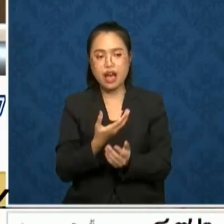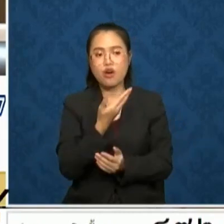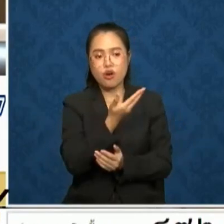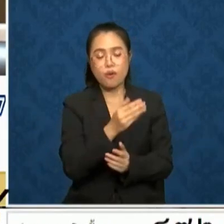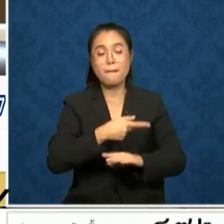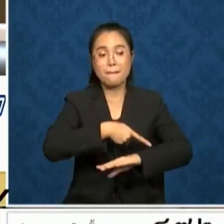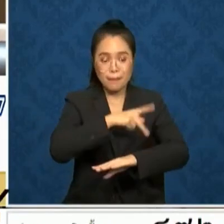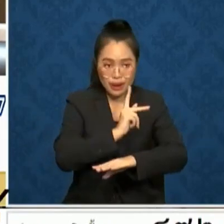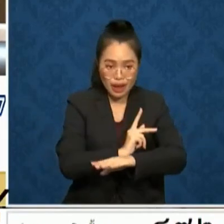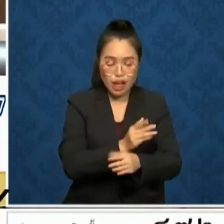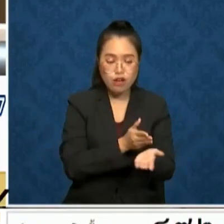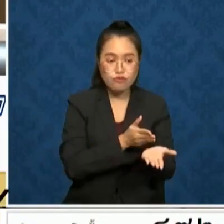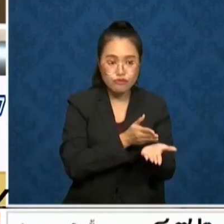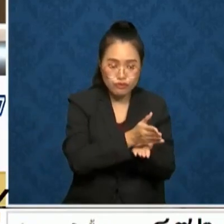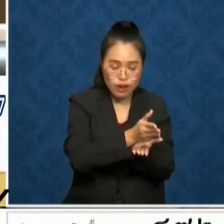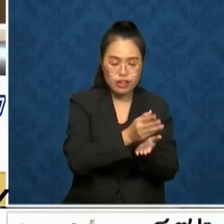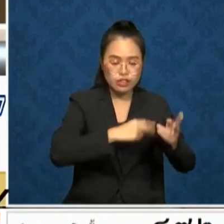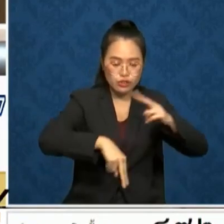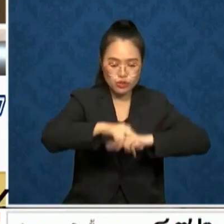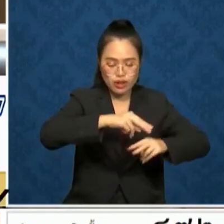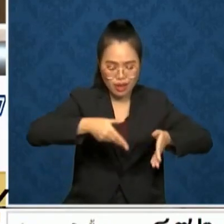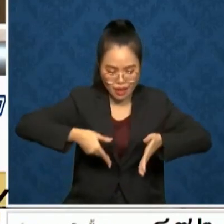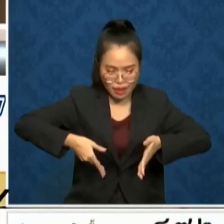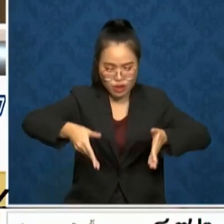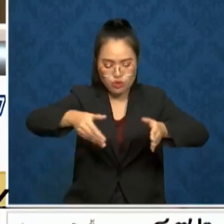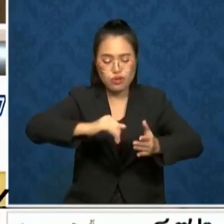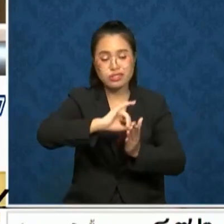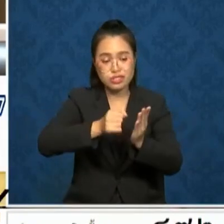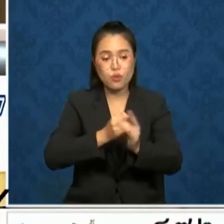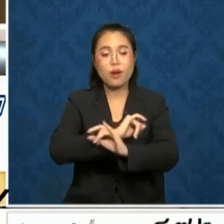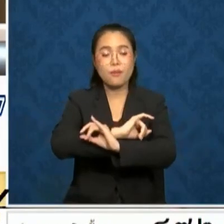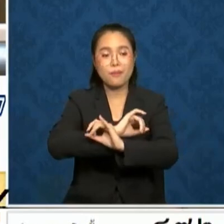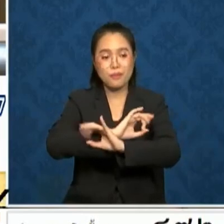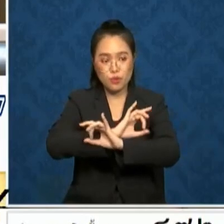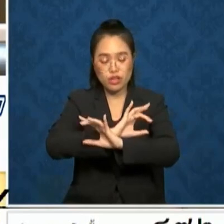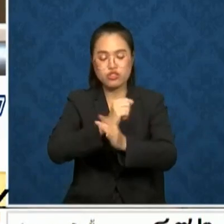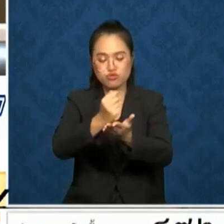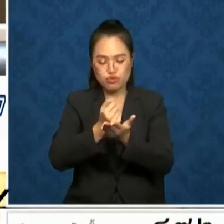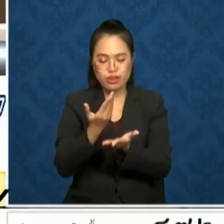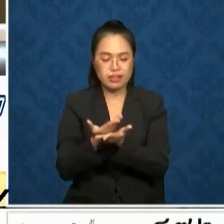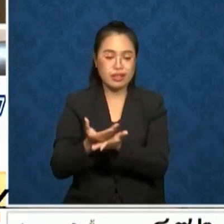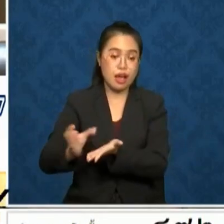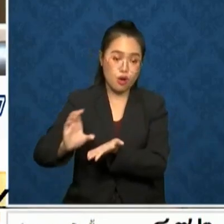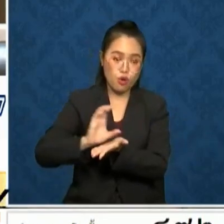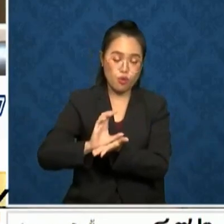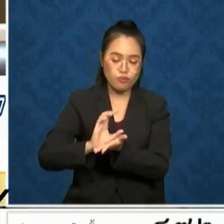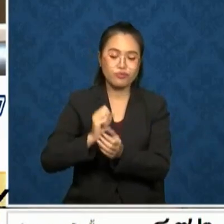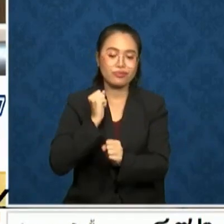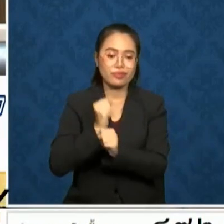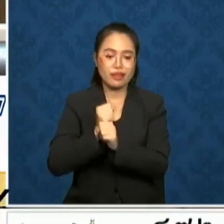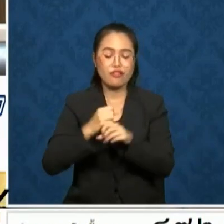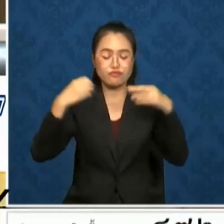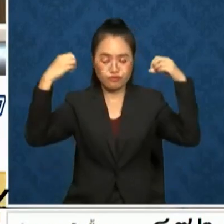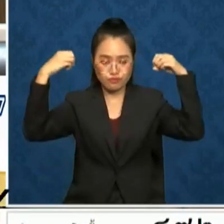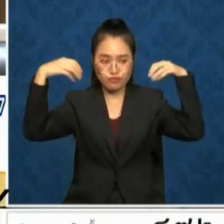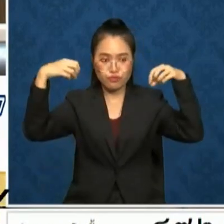านไปยังผู้อำนวยการแขวงการทางหลวงชนบทจังหวัดเพชรบุรีช่วยอนุเคราะห์เร่งรัดจัดสรรงบประมาณในการติดตั้งไฟส่องสว่าง